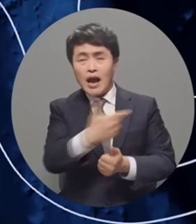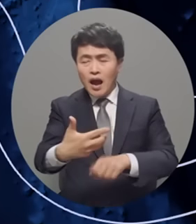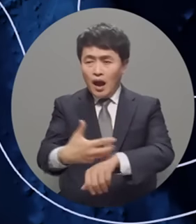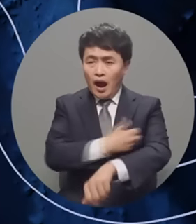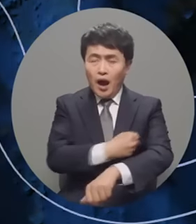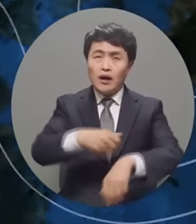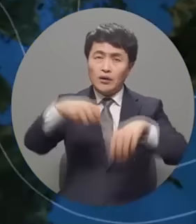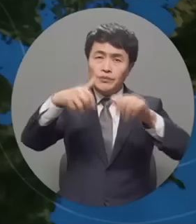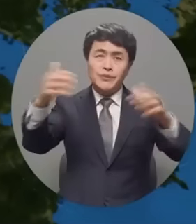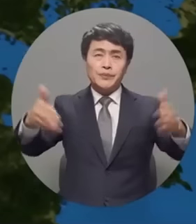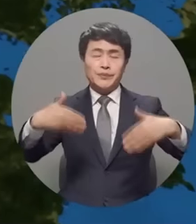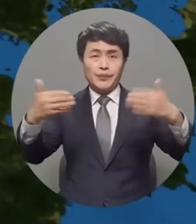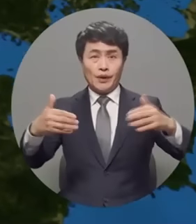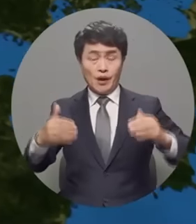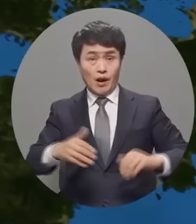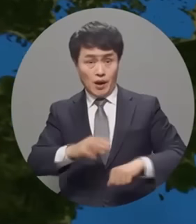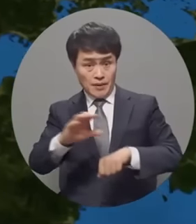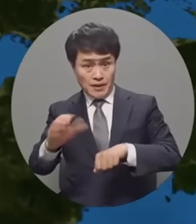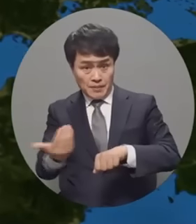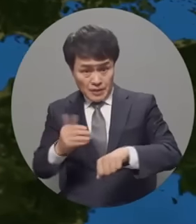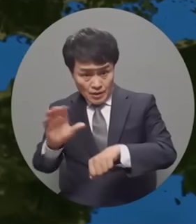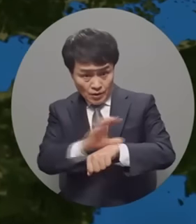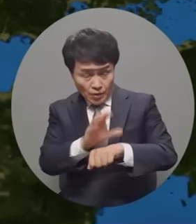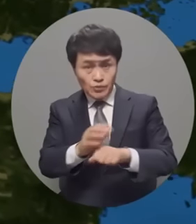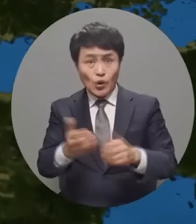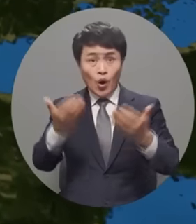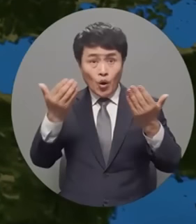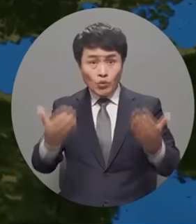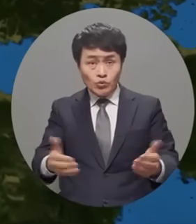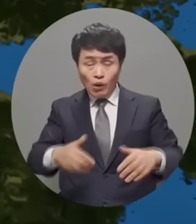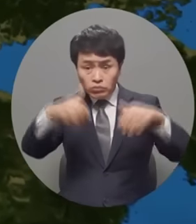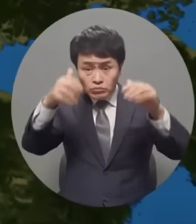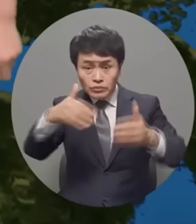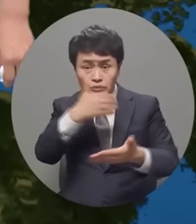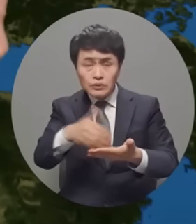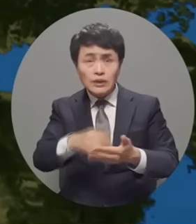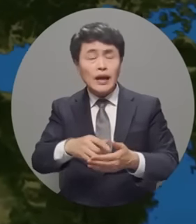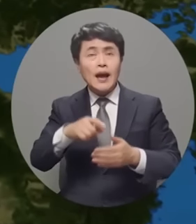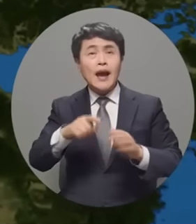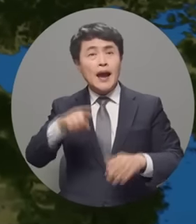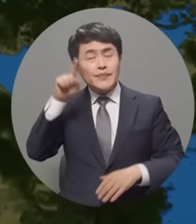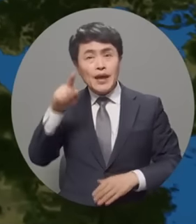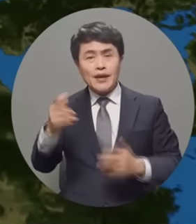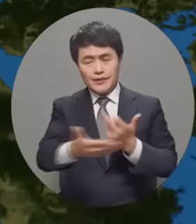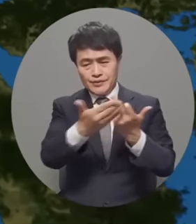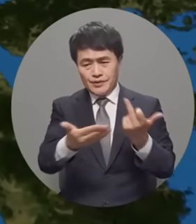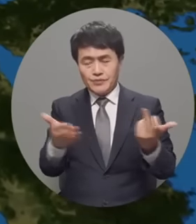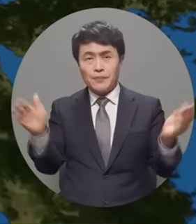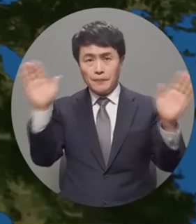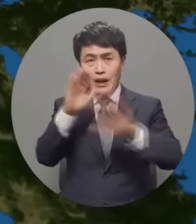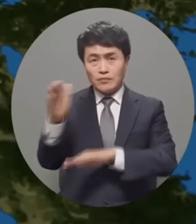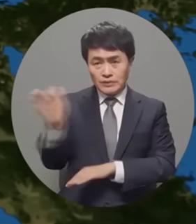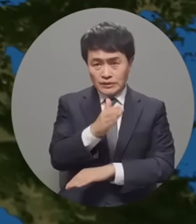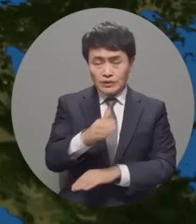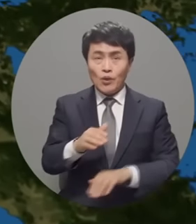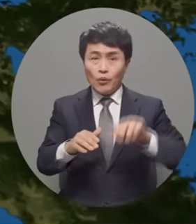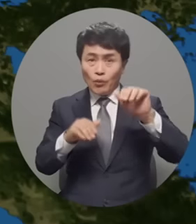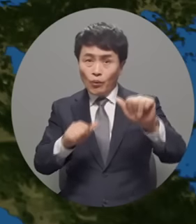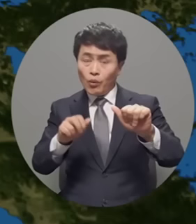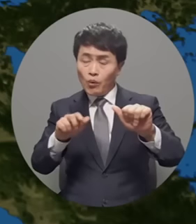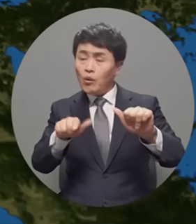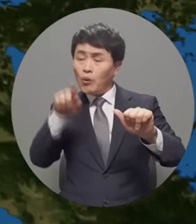불겠습니다. 슈퍼컴퓨터가 예측한 연휴 기간의 총 누적 강우량입니다. 내일 밤 제주도부터 비가 시작돼 어린이날인 모레